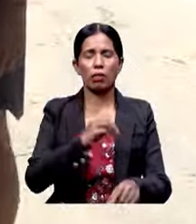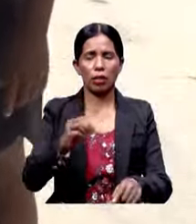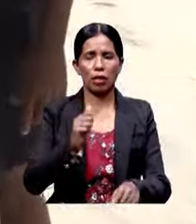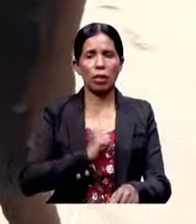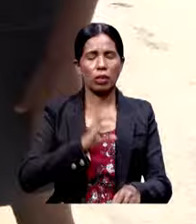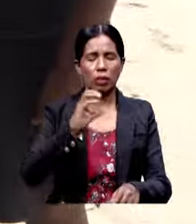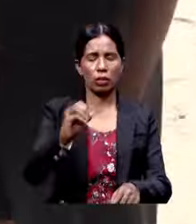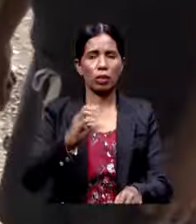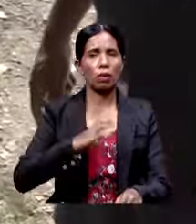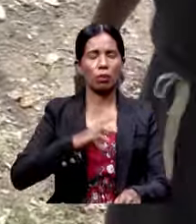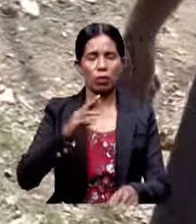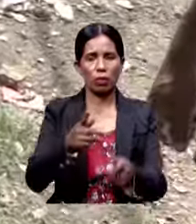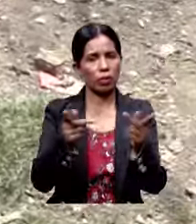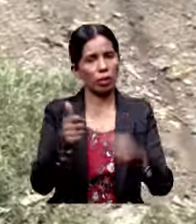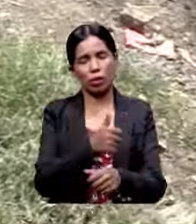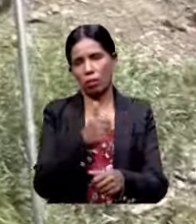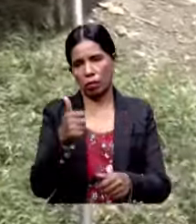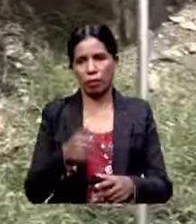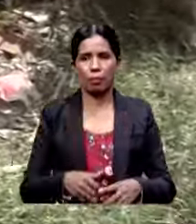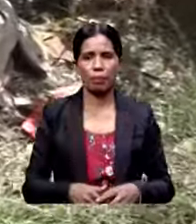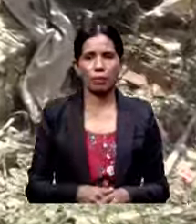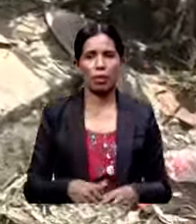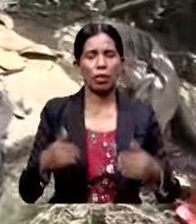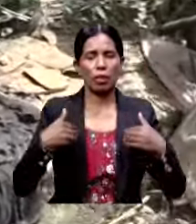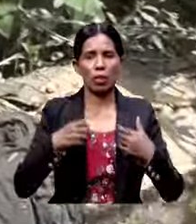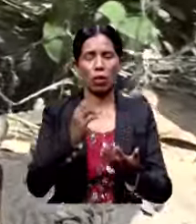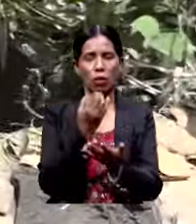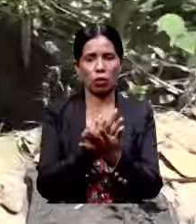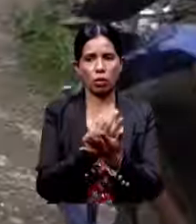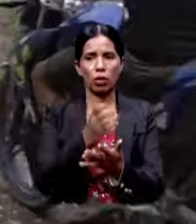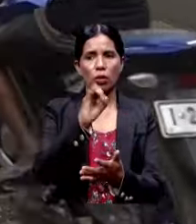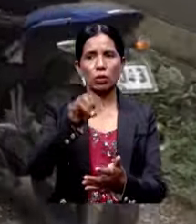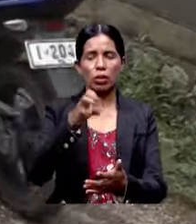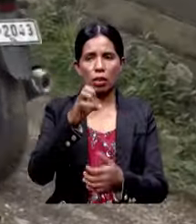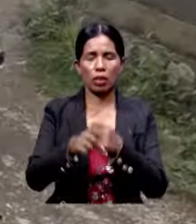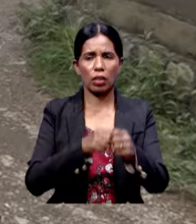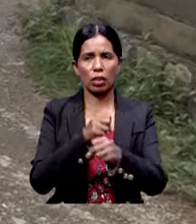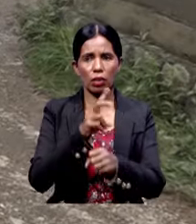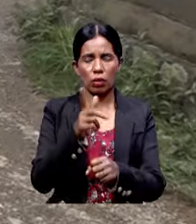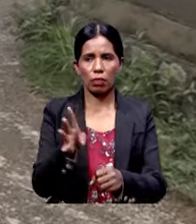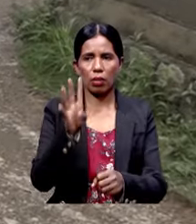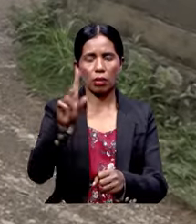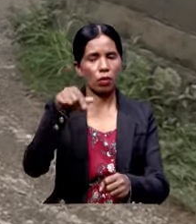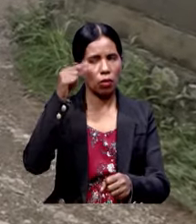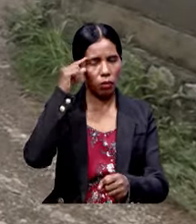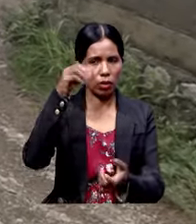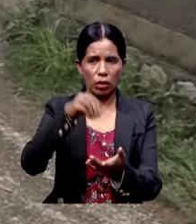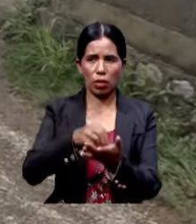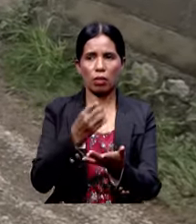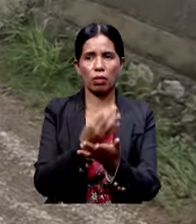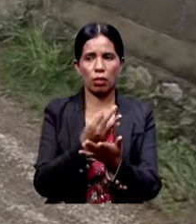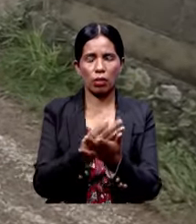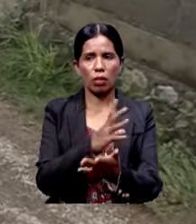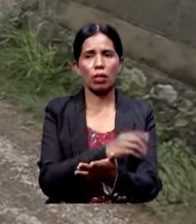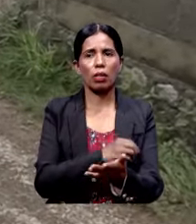Kolmera, Bidau, Novatin Seluktan. Iha orsamentu zeral estado tinan rihun rua rua nulu resinghat, governo aloka orsamentu ba